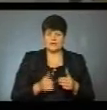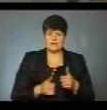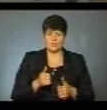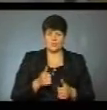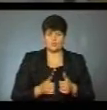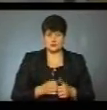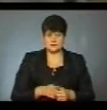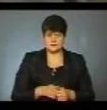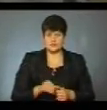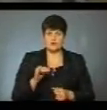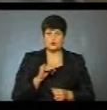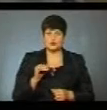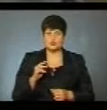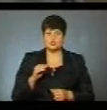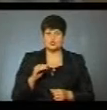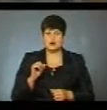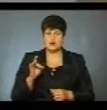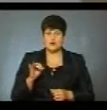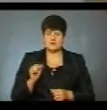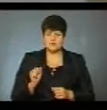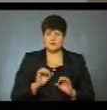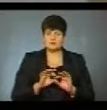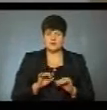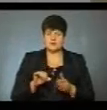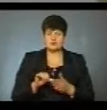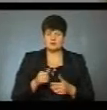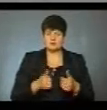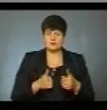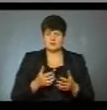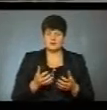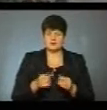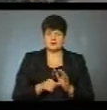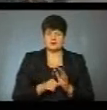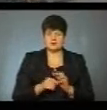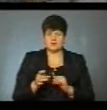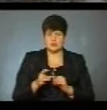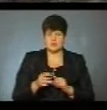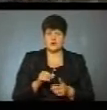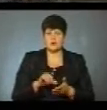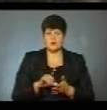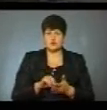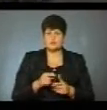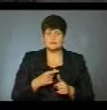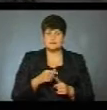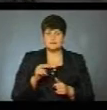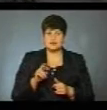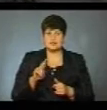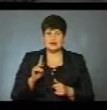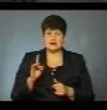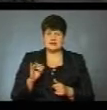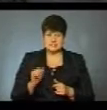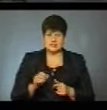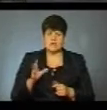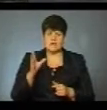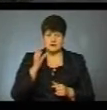конкурсі. Юлія Жаровська розповідає, участь у конкурсі бере вшосте. Конкурс імені Петра Яцика я вважаю